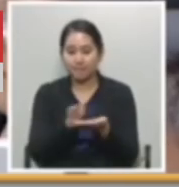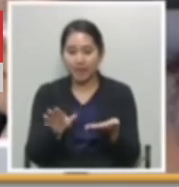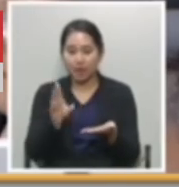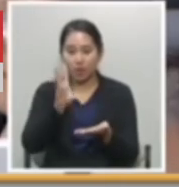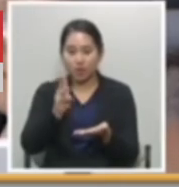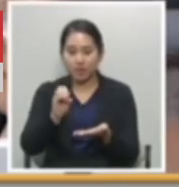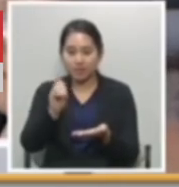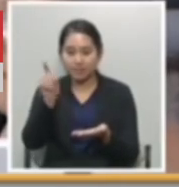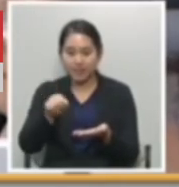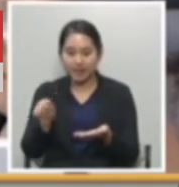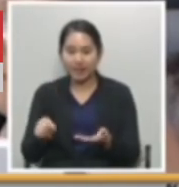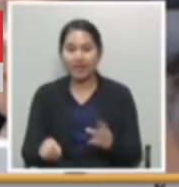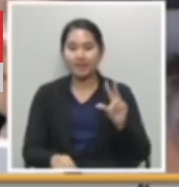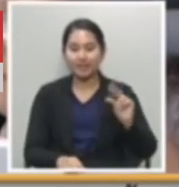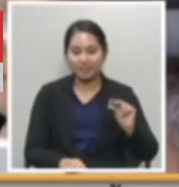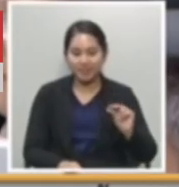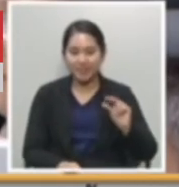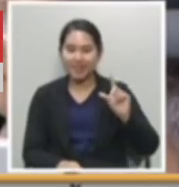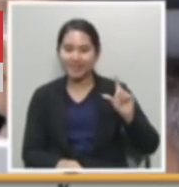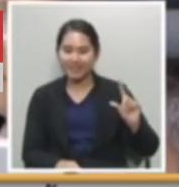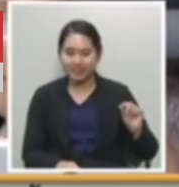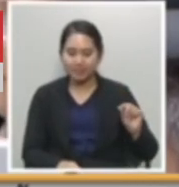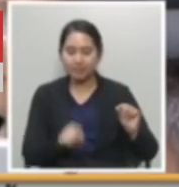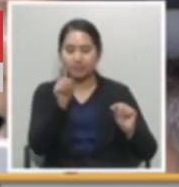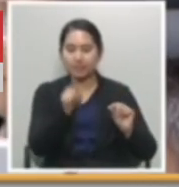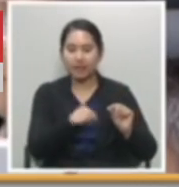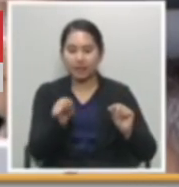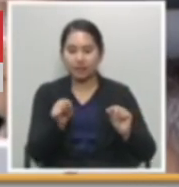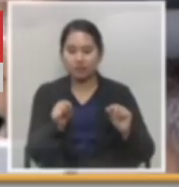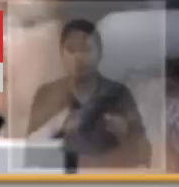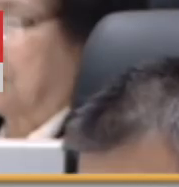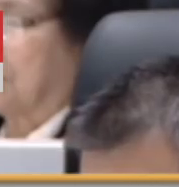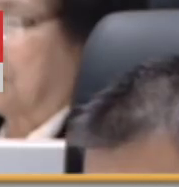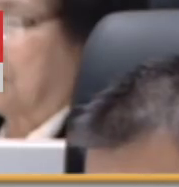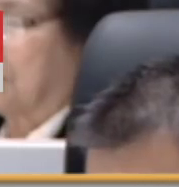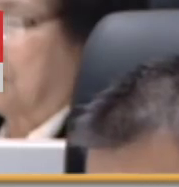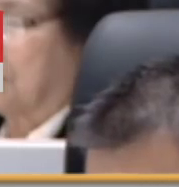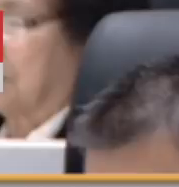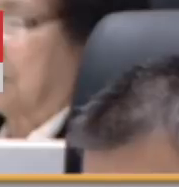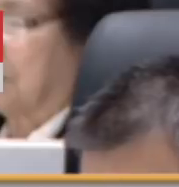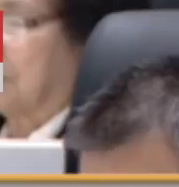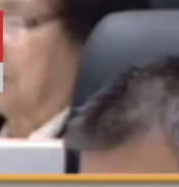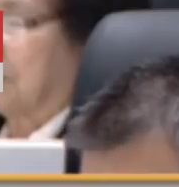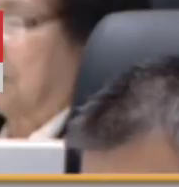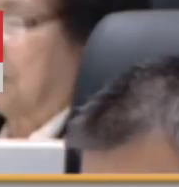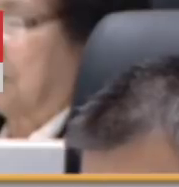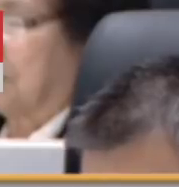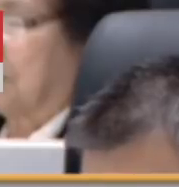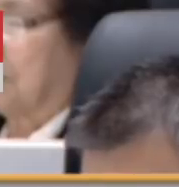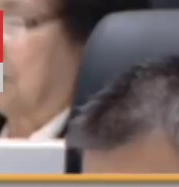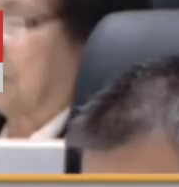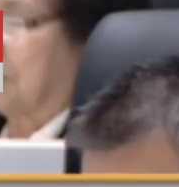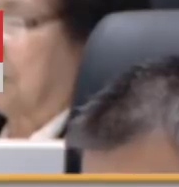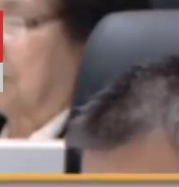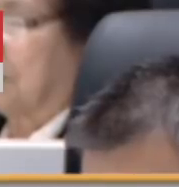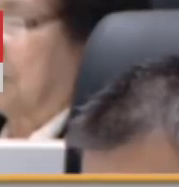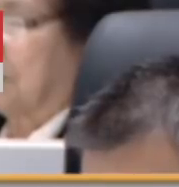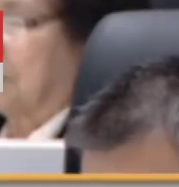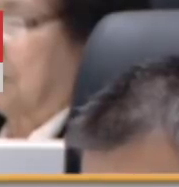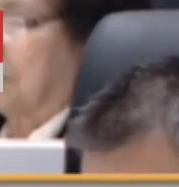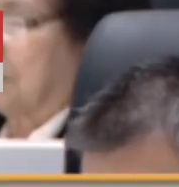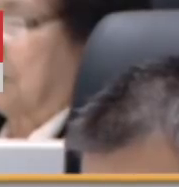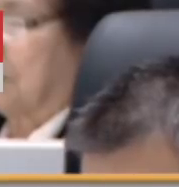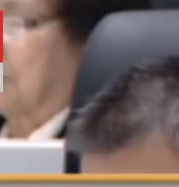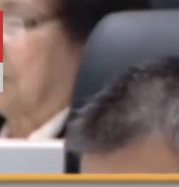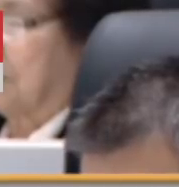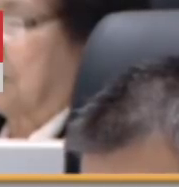ารับ 30% 20% อย่างต่ำนี่คือสิ่งที่เกิดขึ้นแล้วงบท้องถิ่นยังมีอีก 600,000 ล้านนะที่มันติดค้างอ